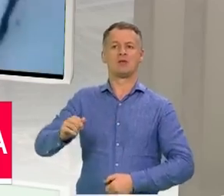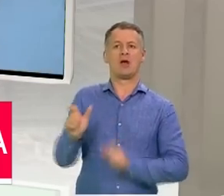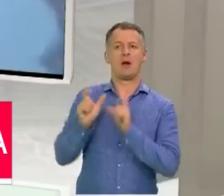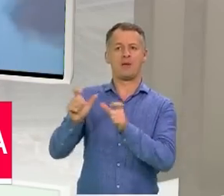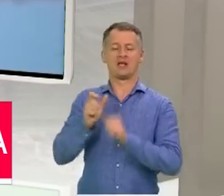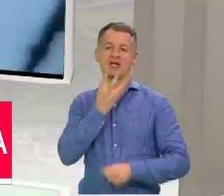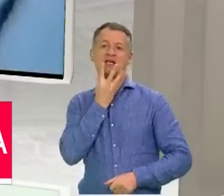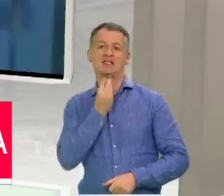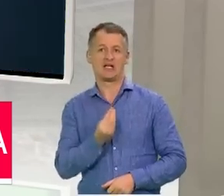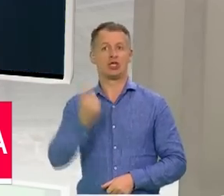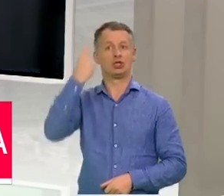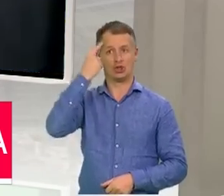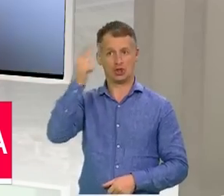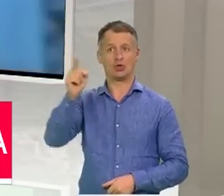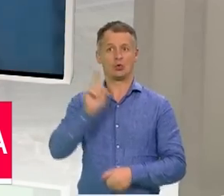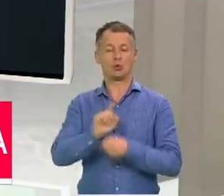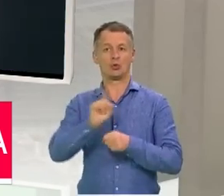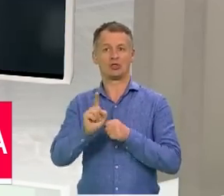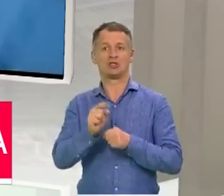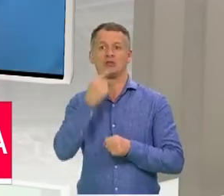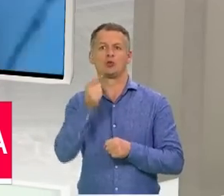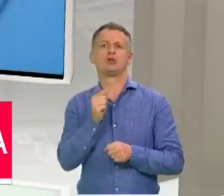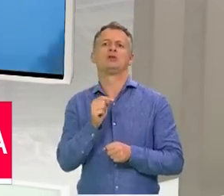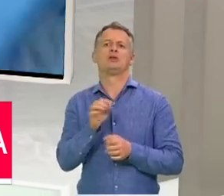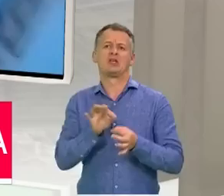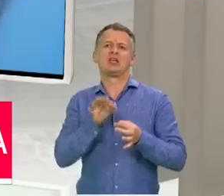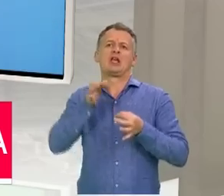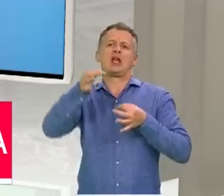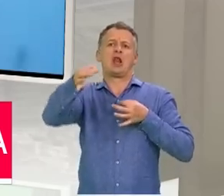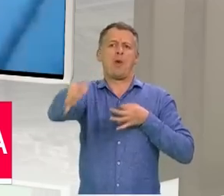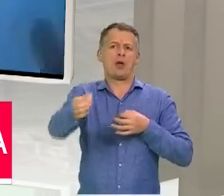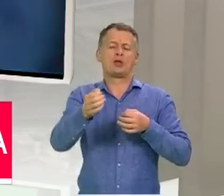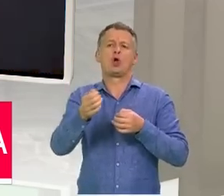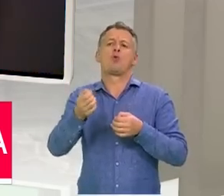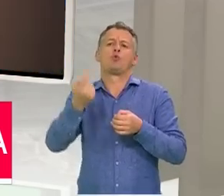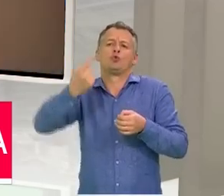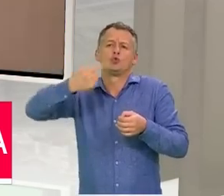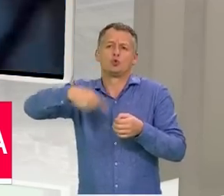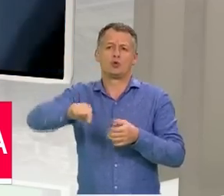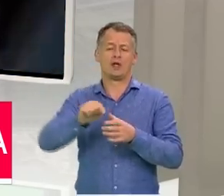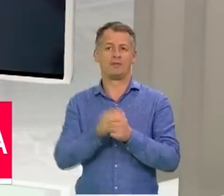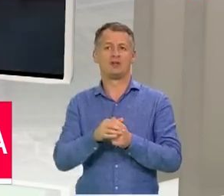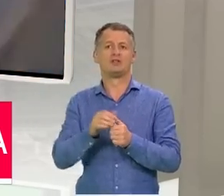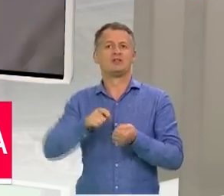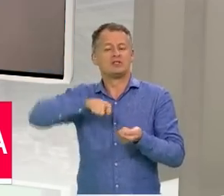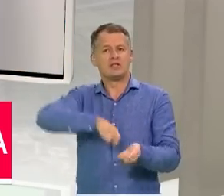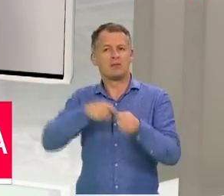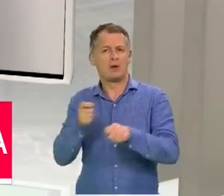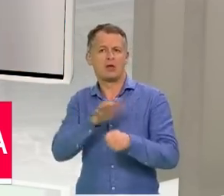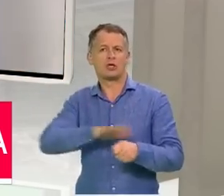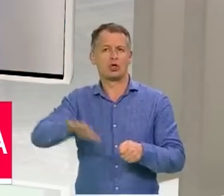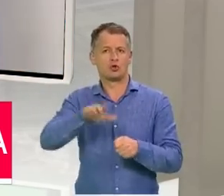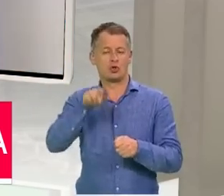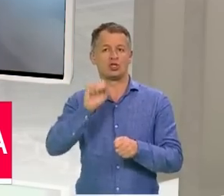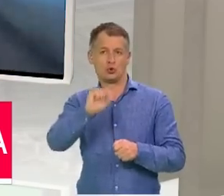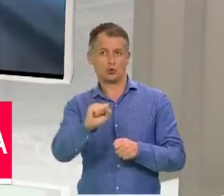despre existența acestora, ba chiar apreciază că s-ar întinde pe sute de kilometri. Sunt săpate în jurul orașului Gaza, Beit Hanun